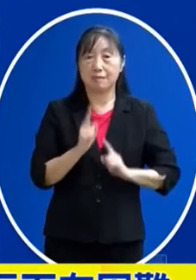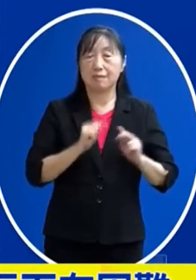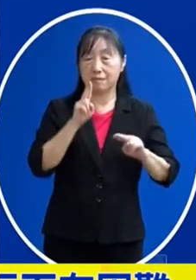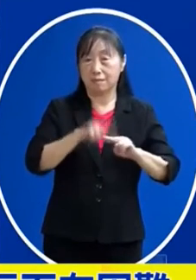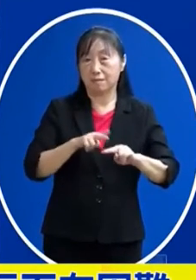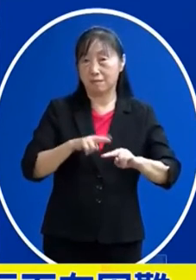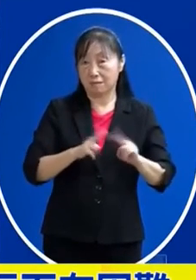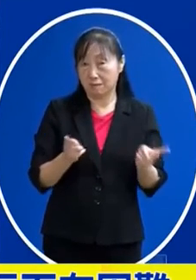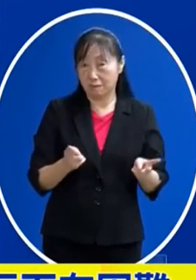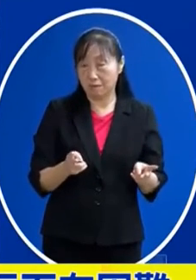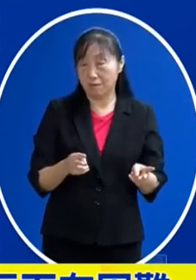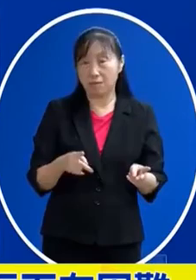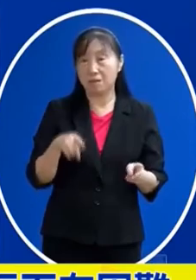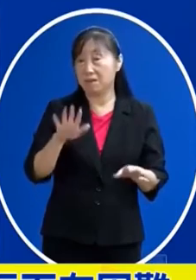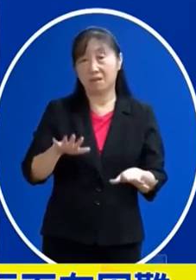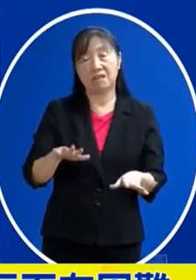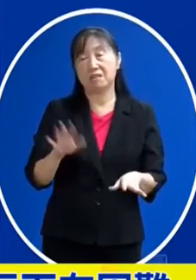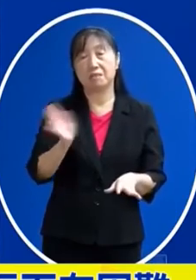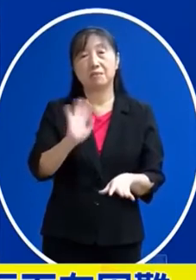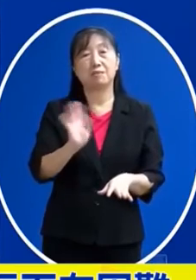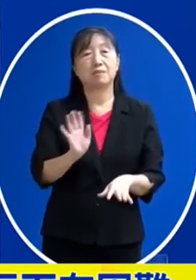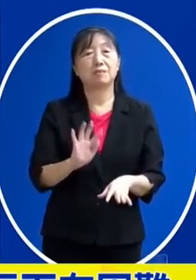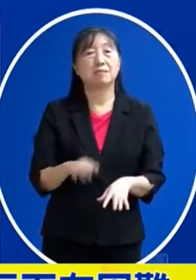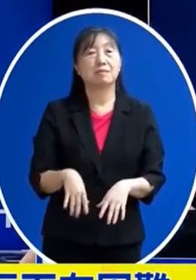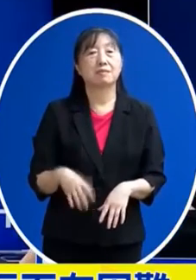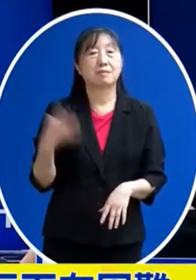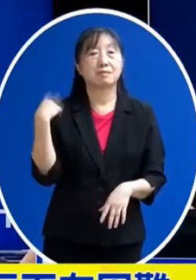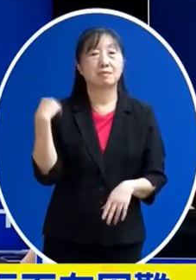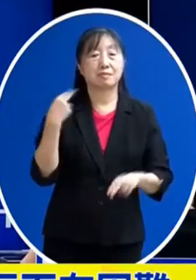止站立这个部分就先不讨论。